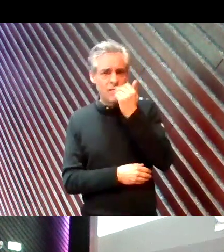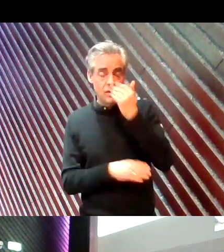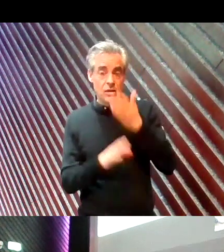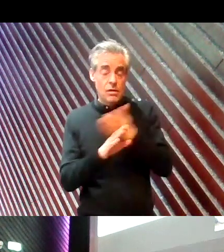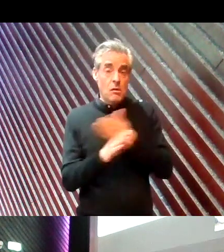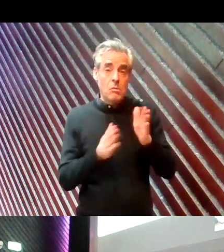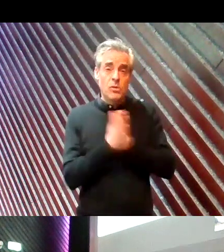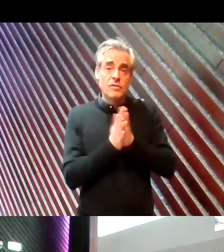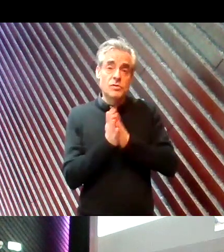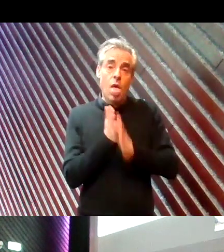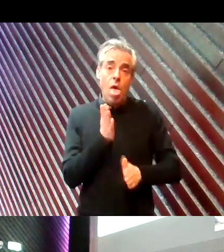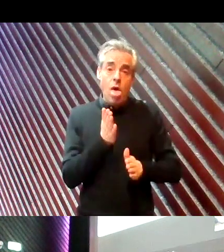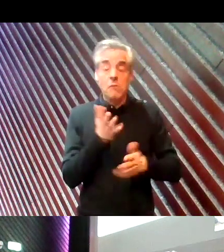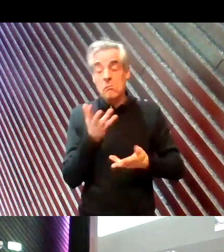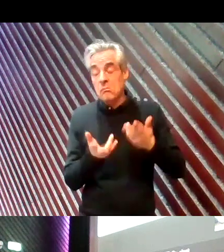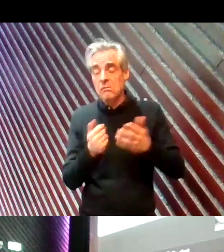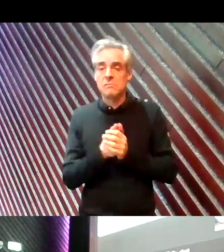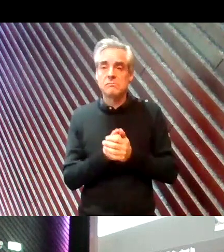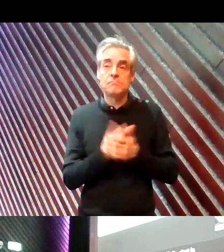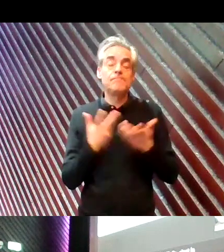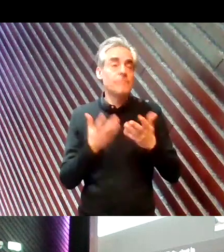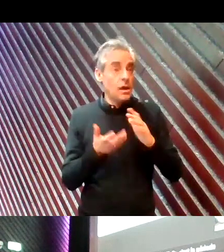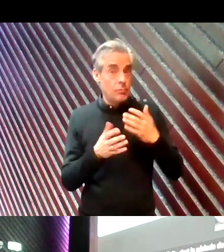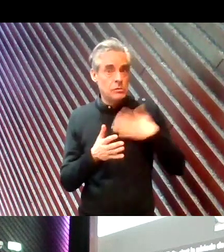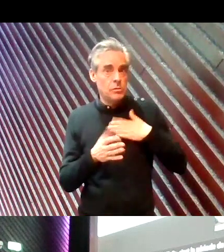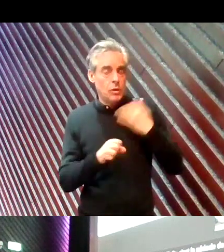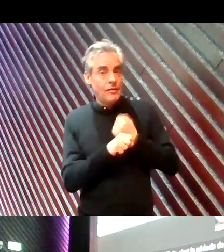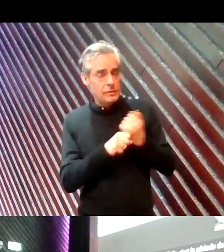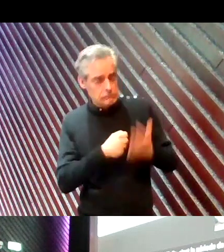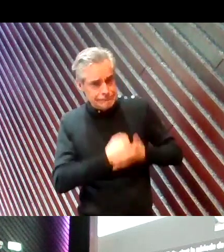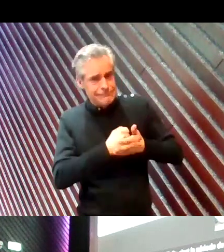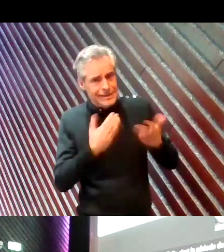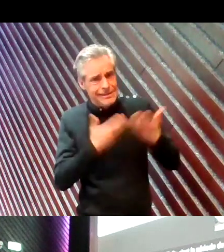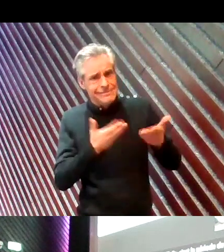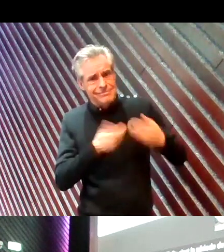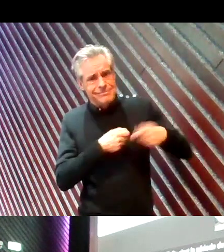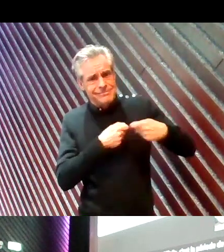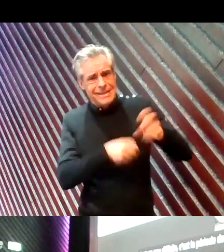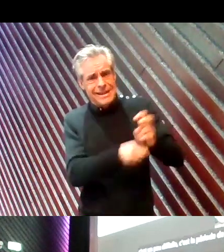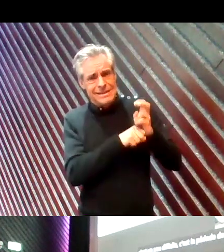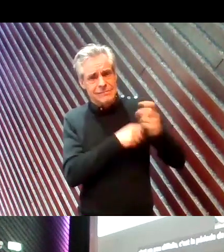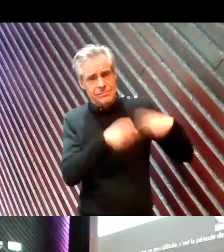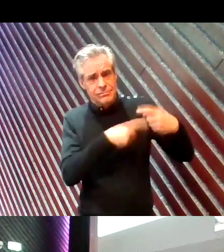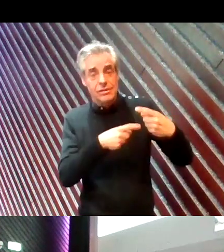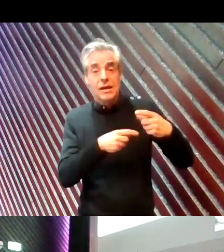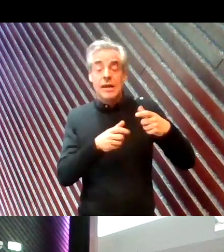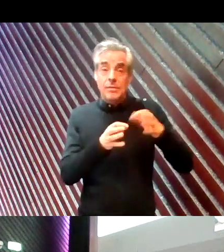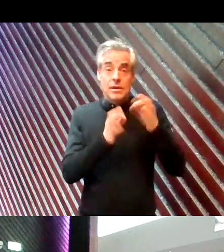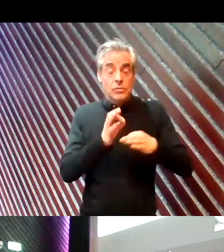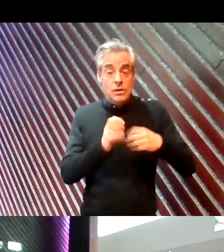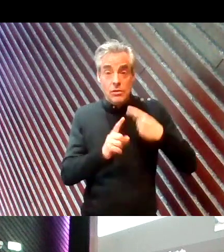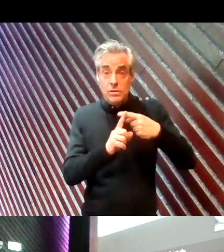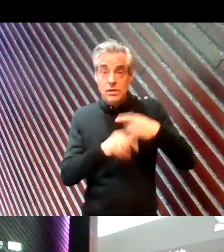la période de démotivation pour certains volontaires. Et tout notre travail, c'est justement de les garder dans la durée. Et cette durée, elle va produire des effets